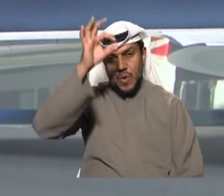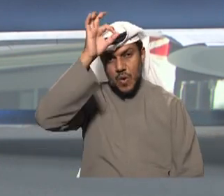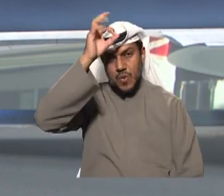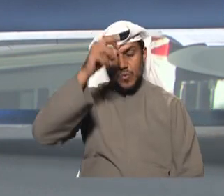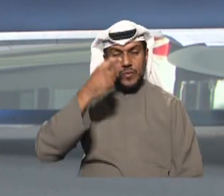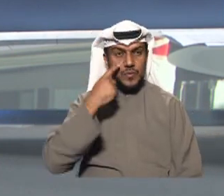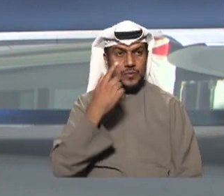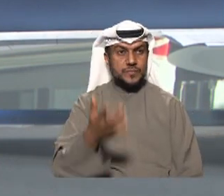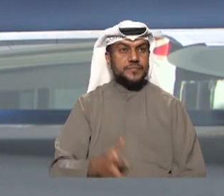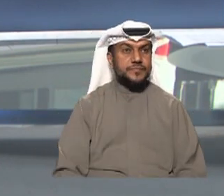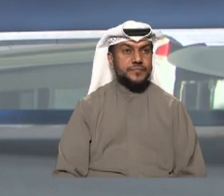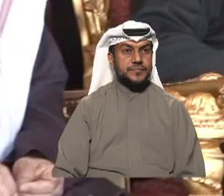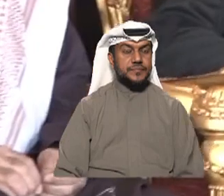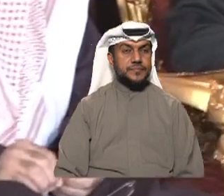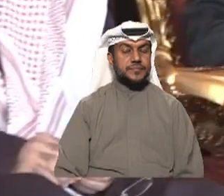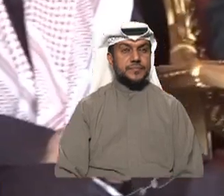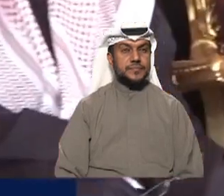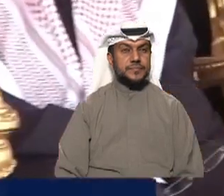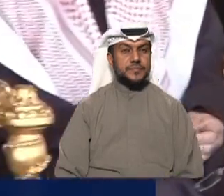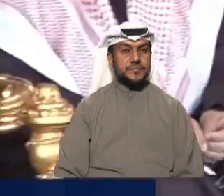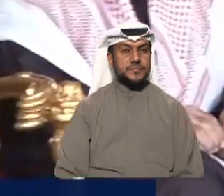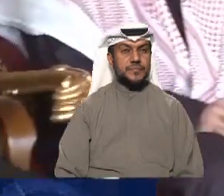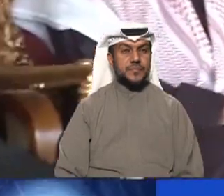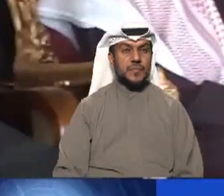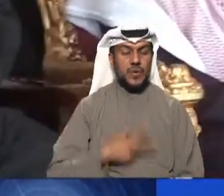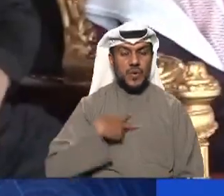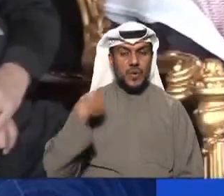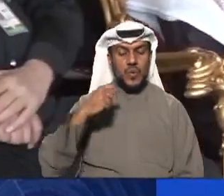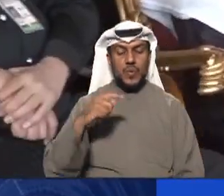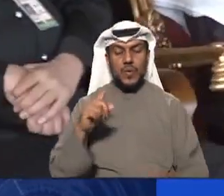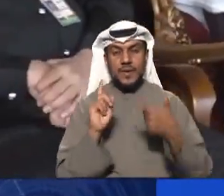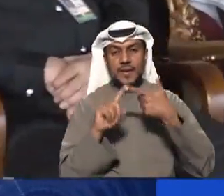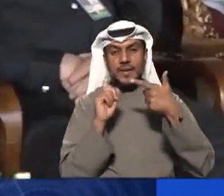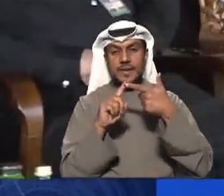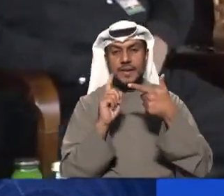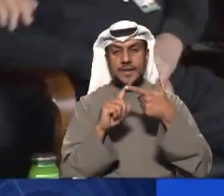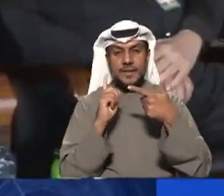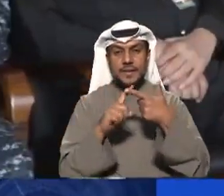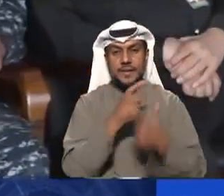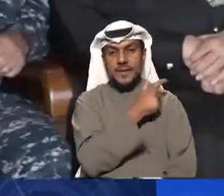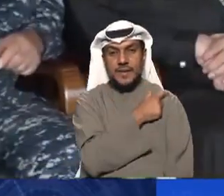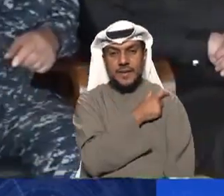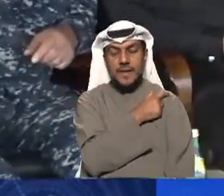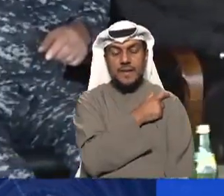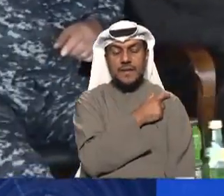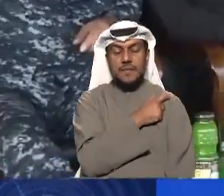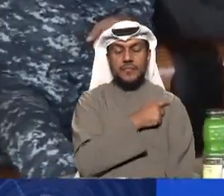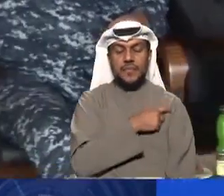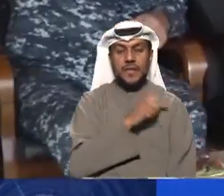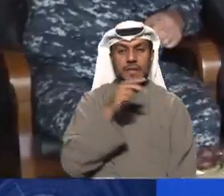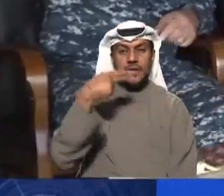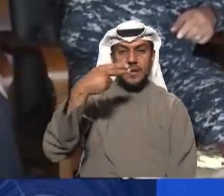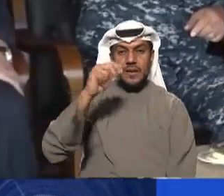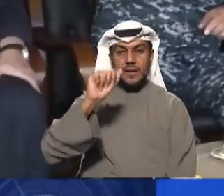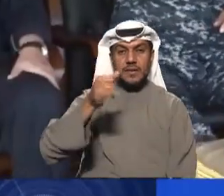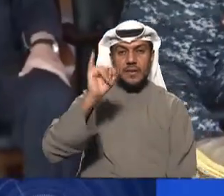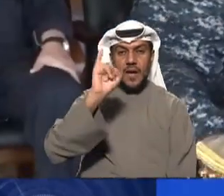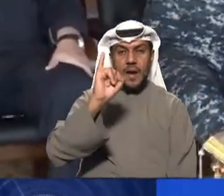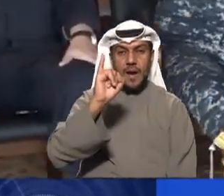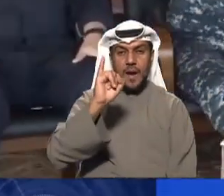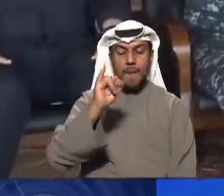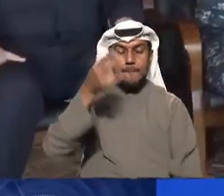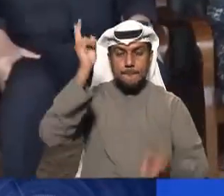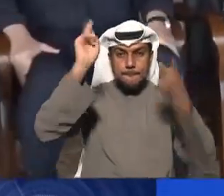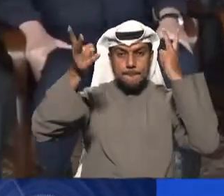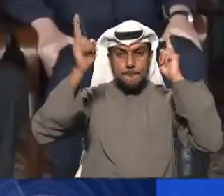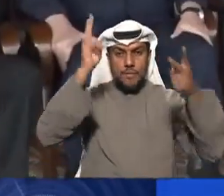الأمنية. بحضور وكيل وزارة الداخلية الفريق عصام سالم النهام وعدد من القيادات الأمنية، احتفلت